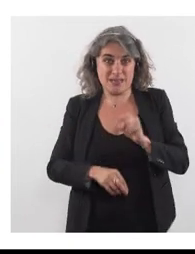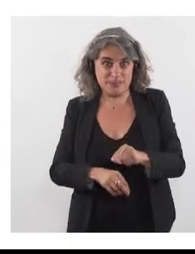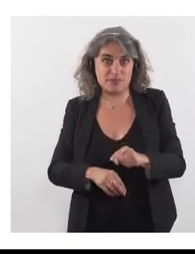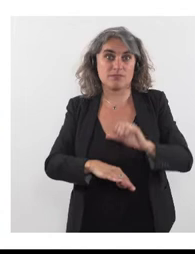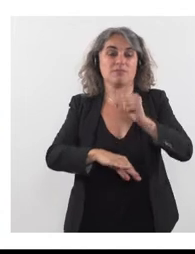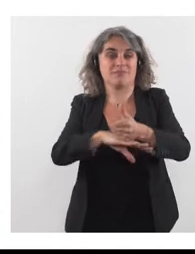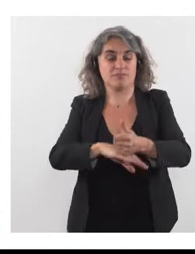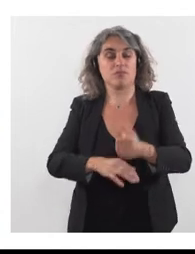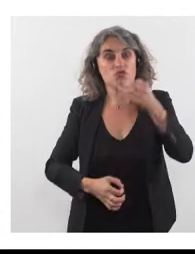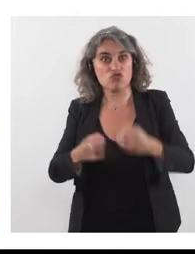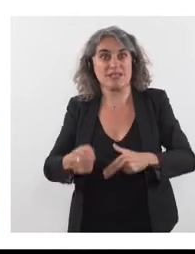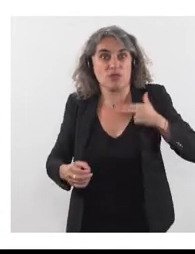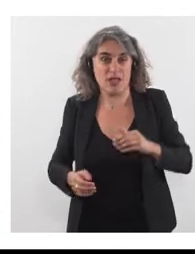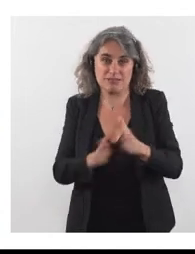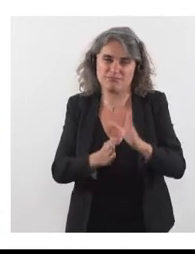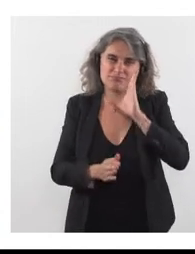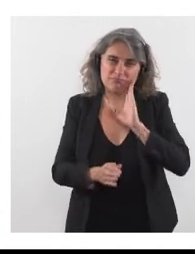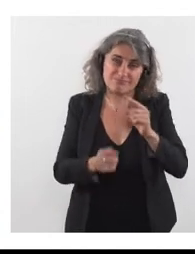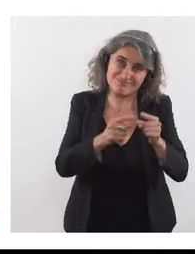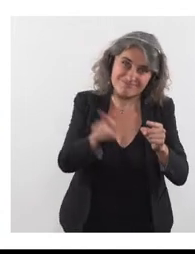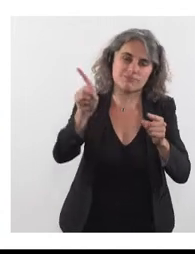à la Cour de justice de l'Union européenne.